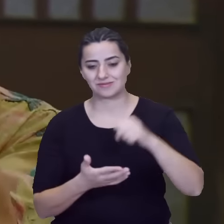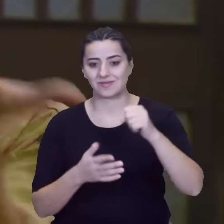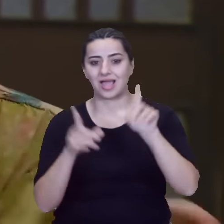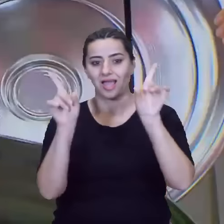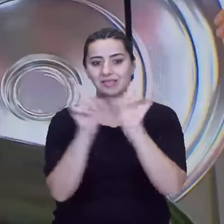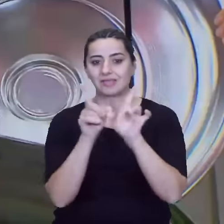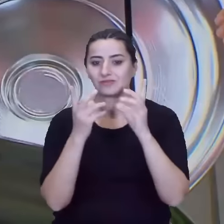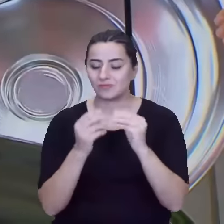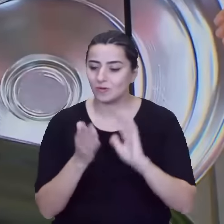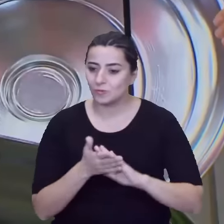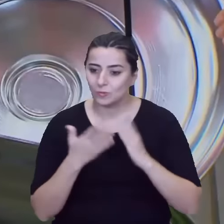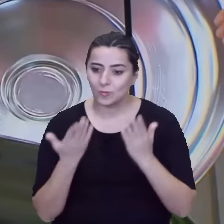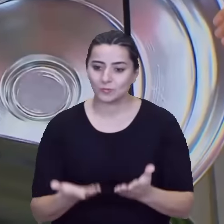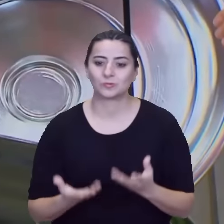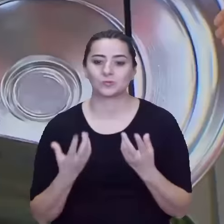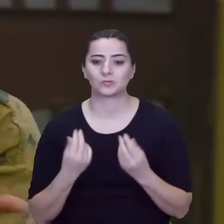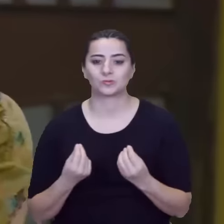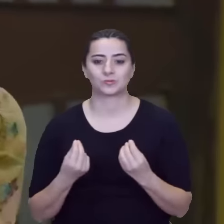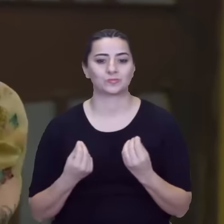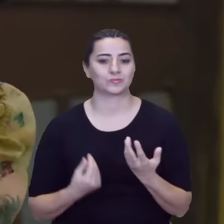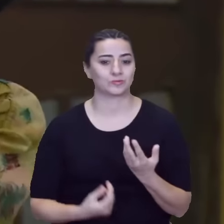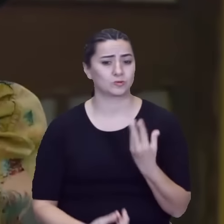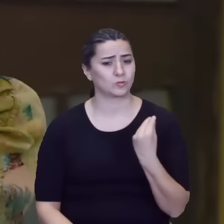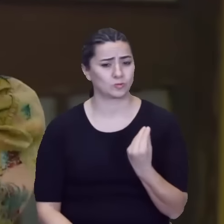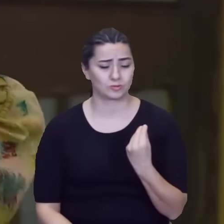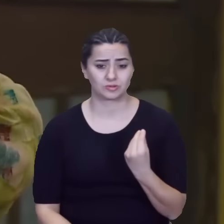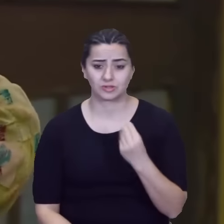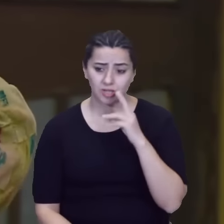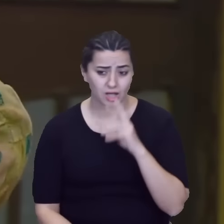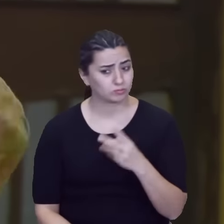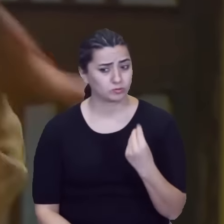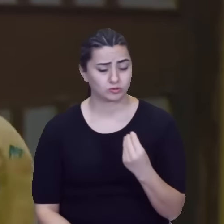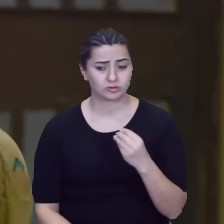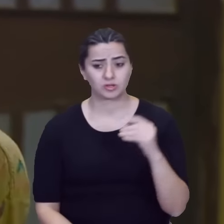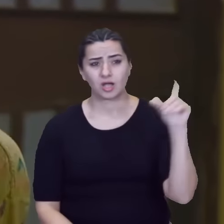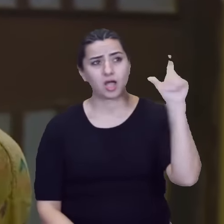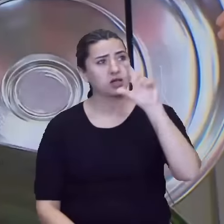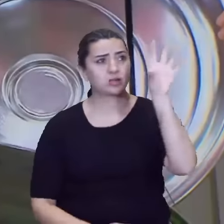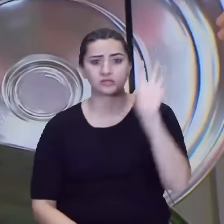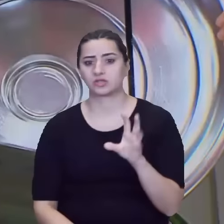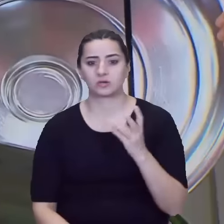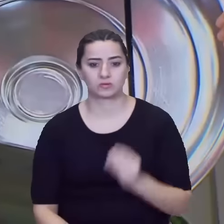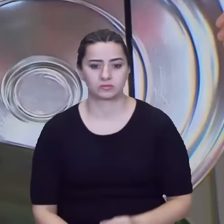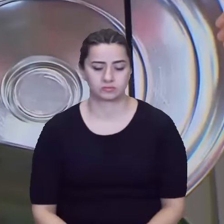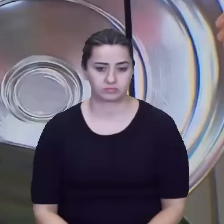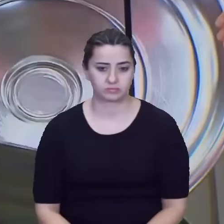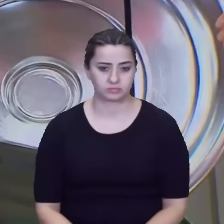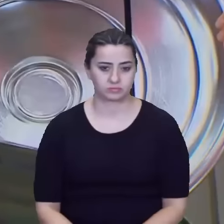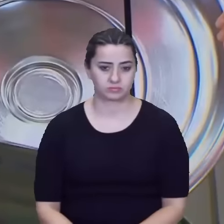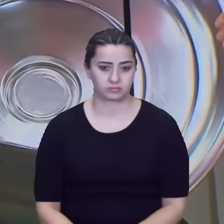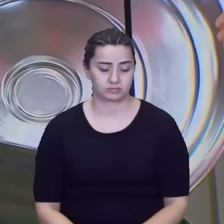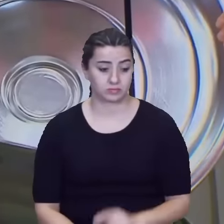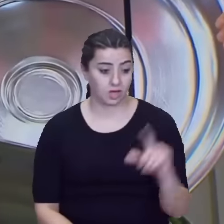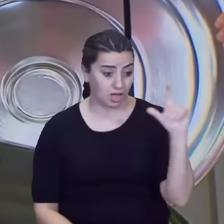anteniniz hayırlı uğurlu olsun. Aman efendim çok güzelmiş. Yemin ederim aydan bile çeker bu ya.